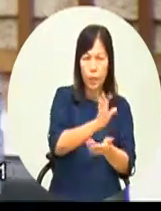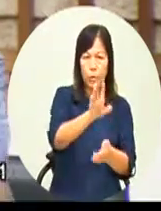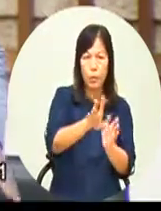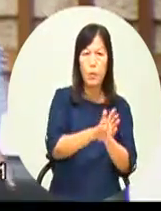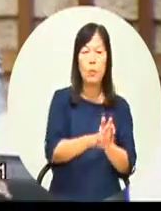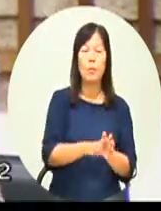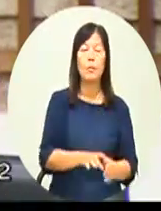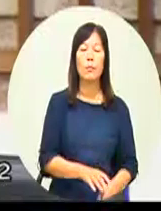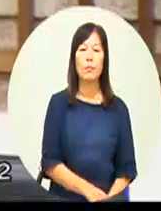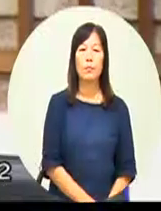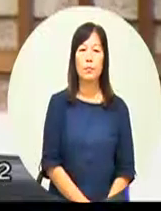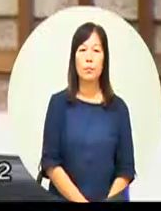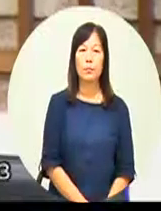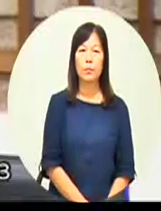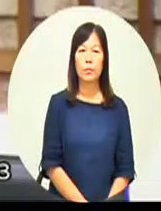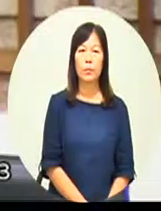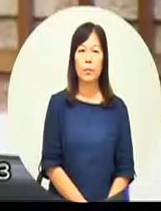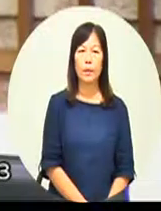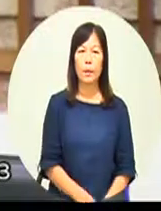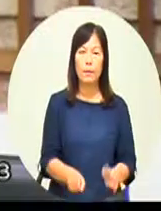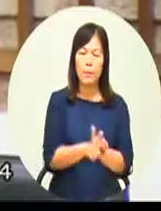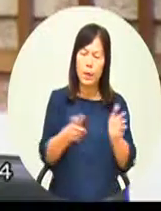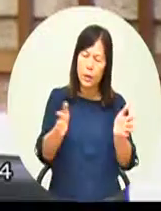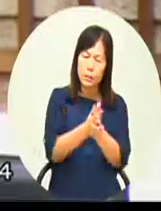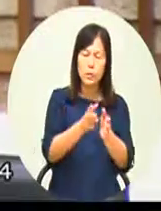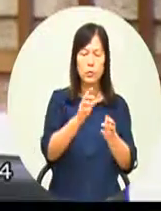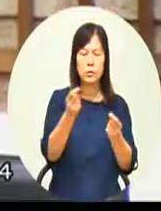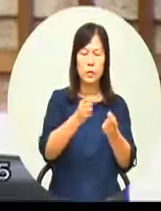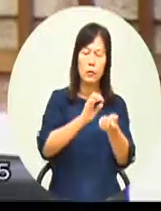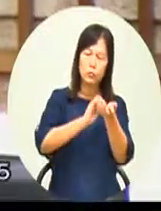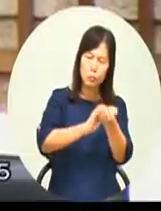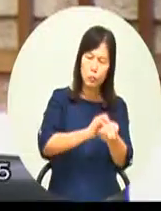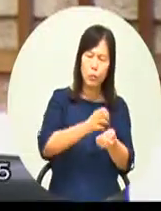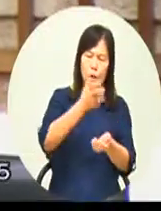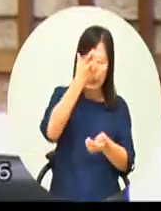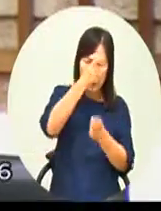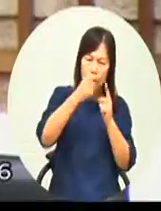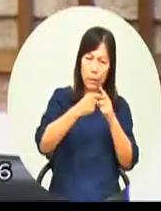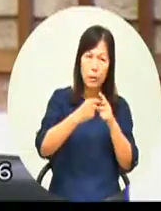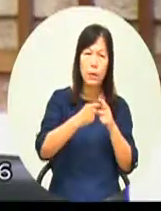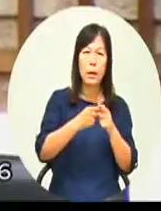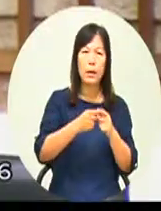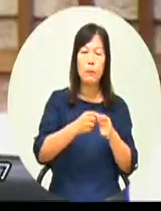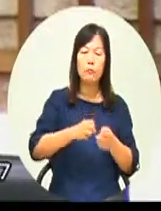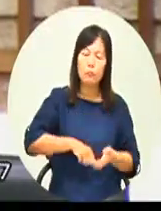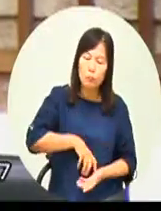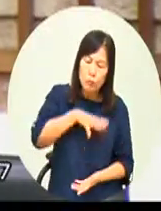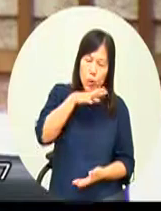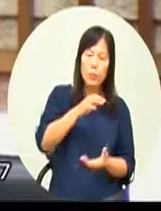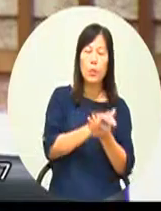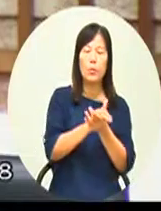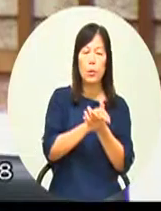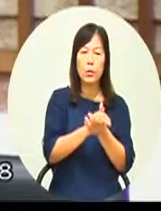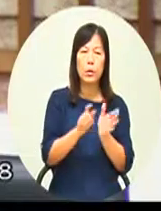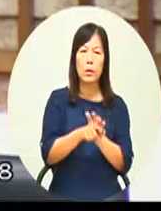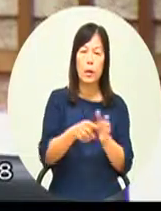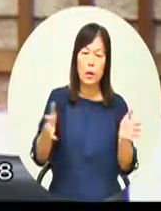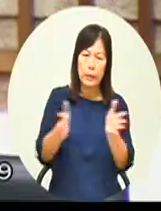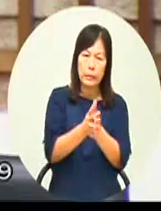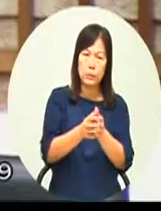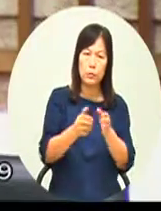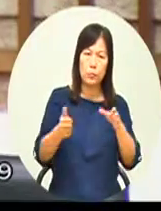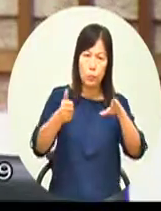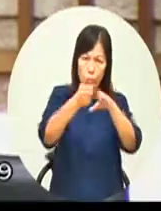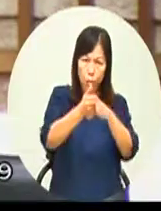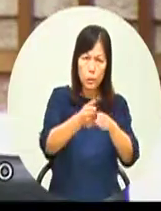家。一些要就医的老年人哈，一些长辈朋友，透过共乘